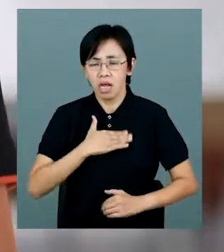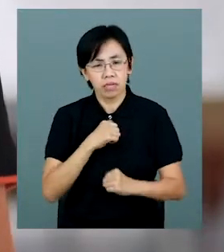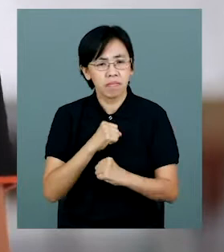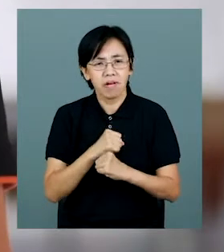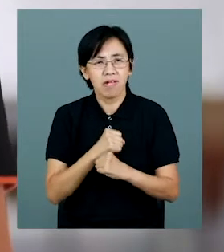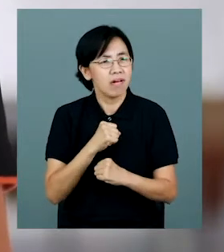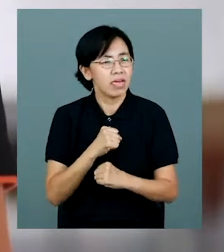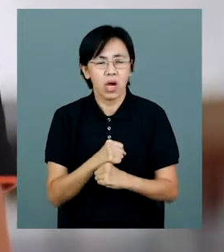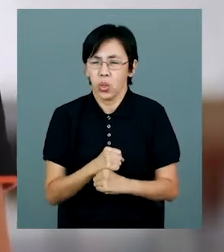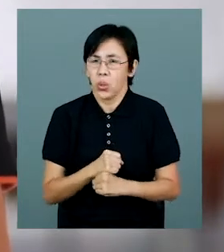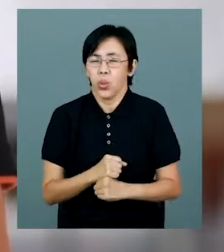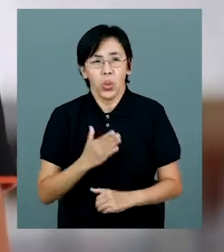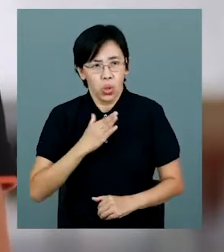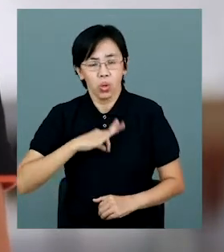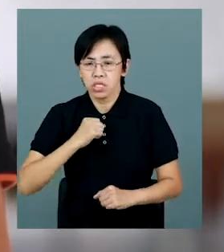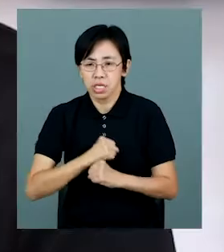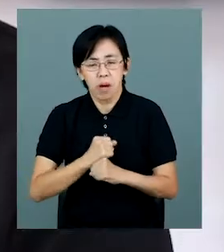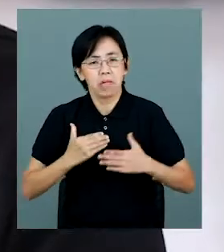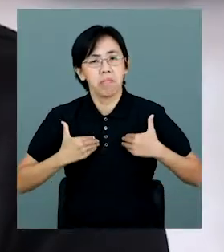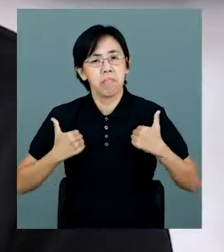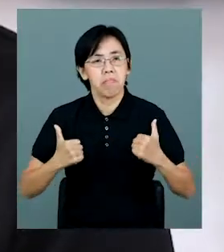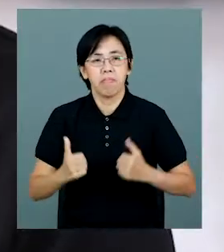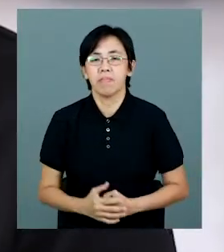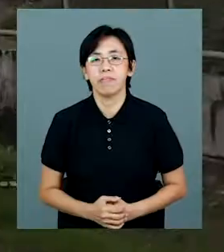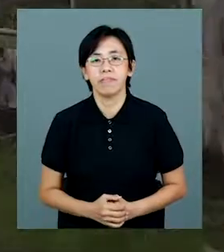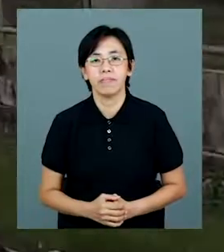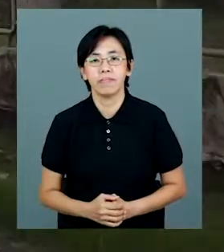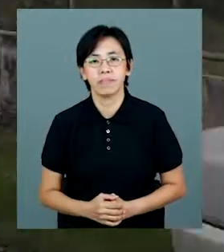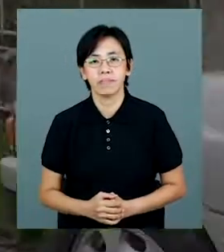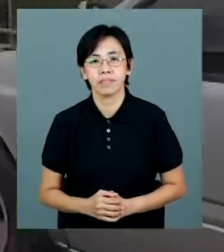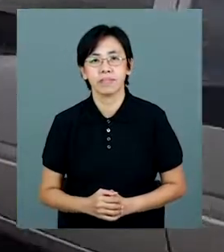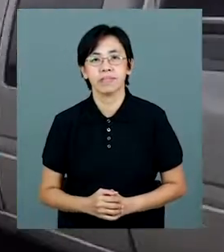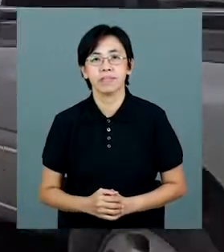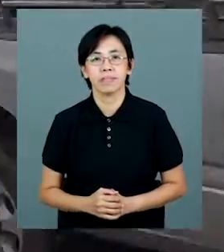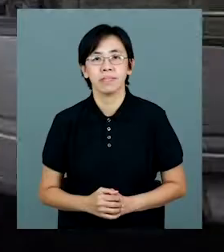ำให้พวกพี่เนี่ยทำงานได้เขาเรียกว่าสะดวกมากขึ้น